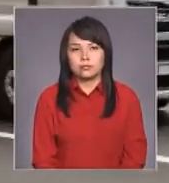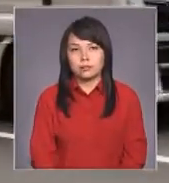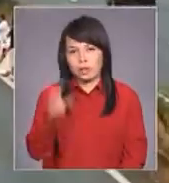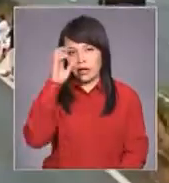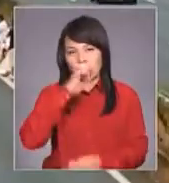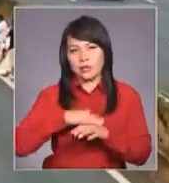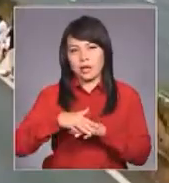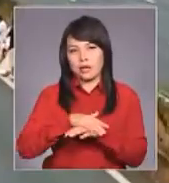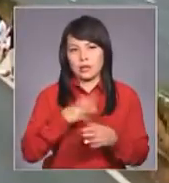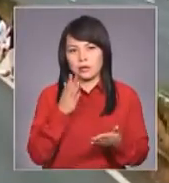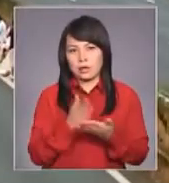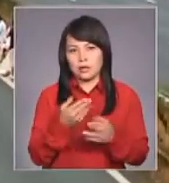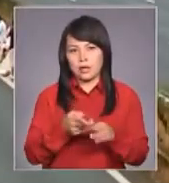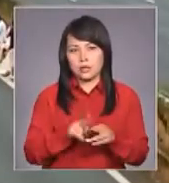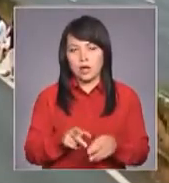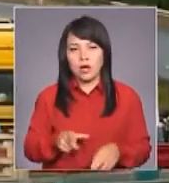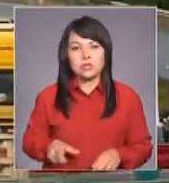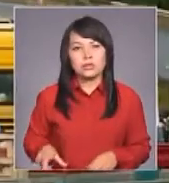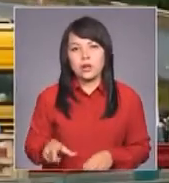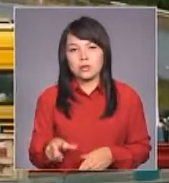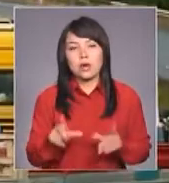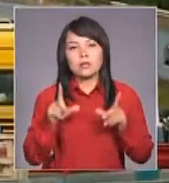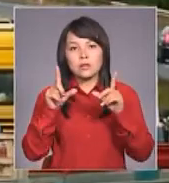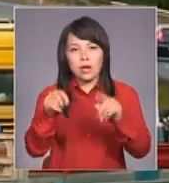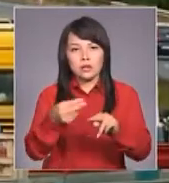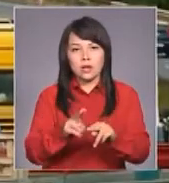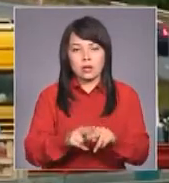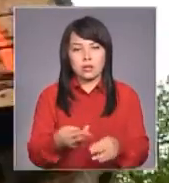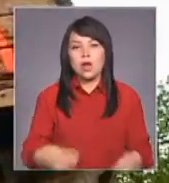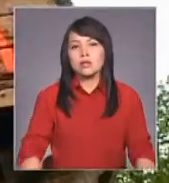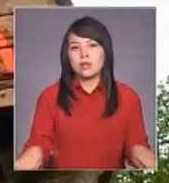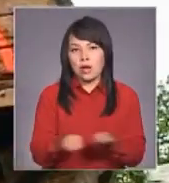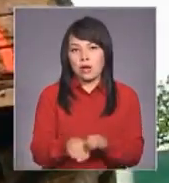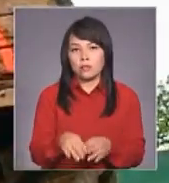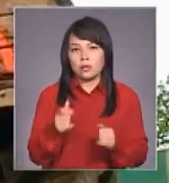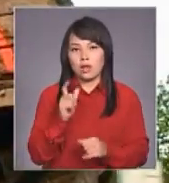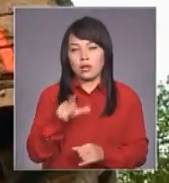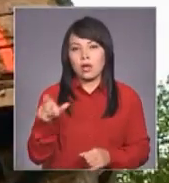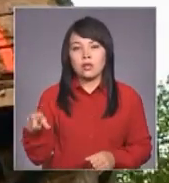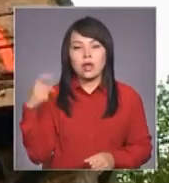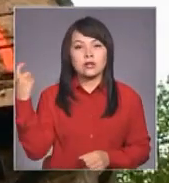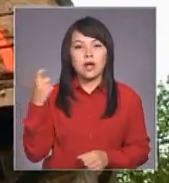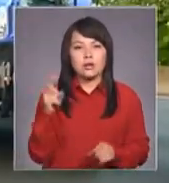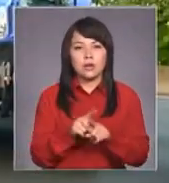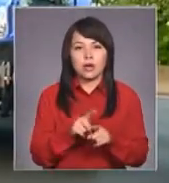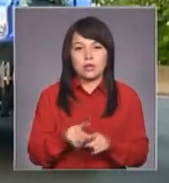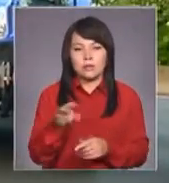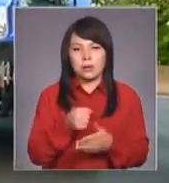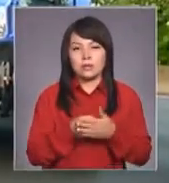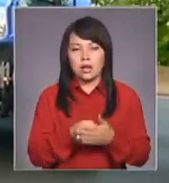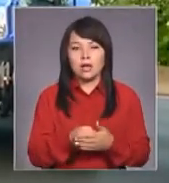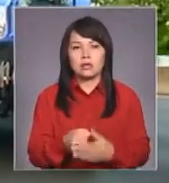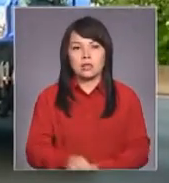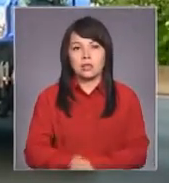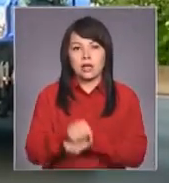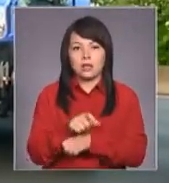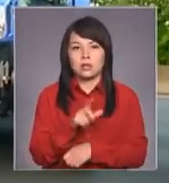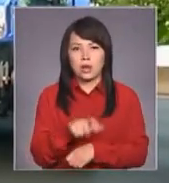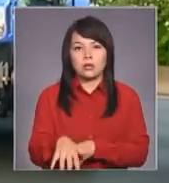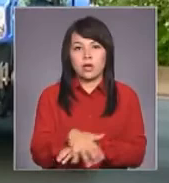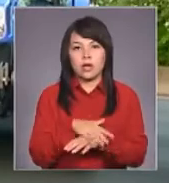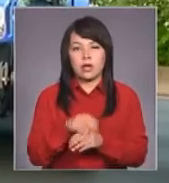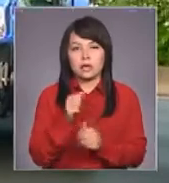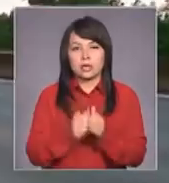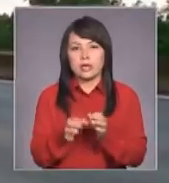Елдің күре тамыры саналатын тас жолдарды жауып бас көтеріп жатқан шаруалардың наразылықтары Францияның әр түкпірінде жүріп жатыр. Алдымен елдің